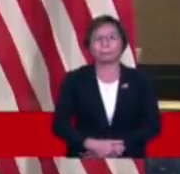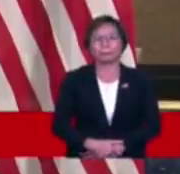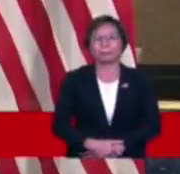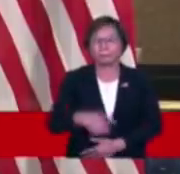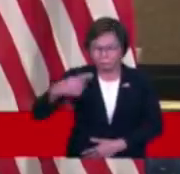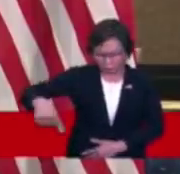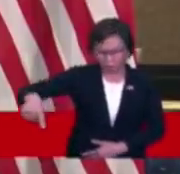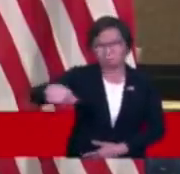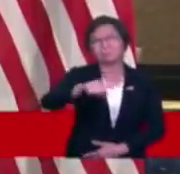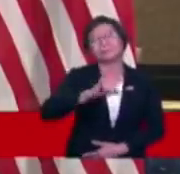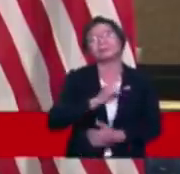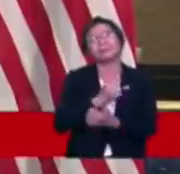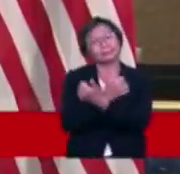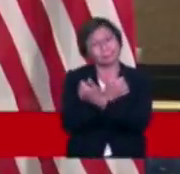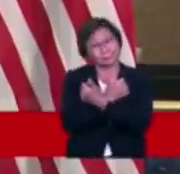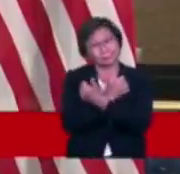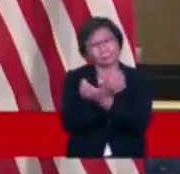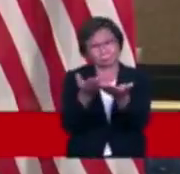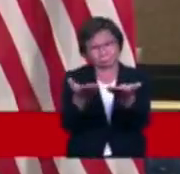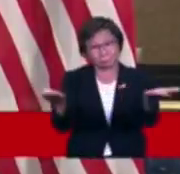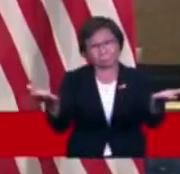saudara yang saya kasihi sekalian.